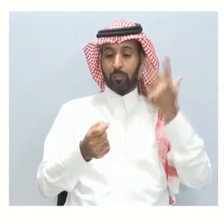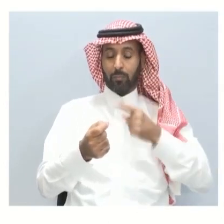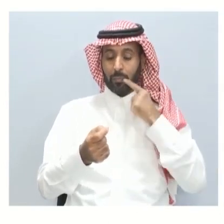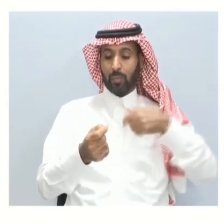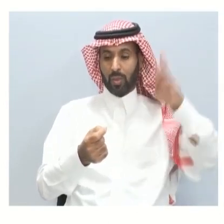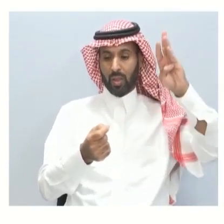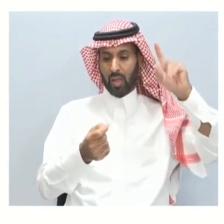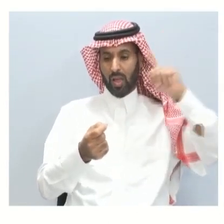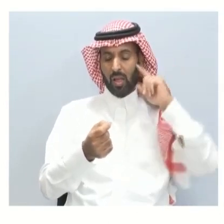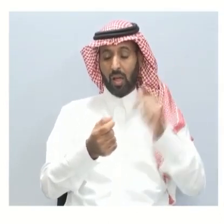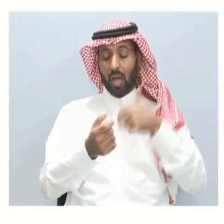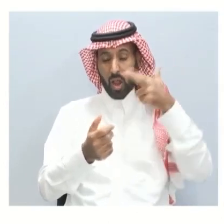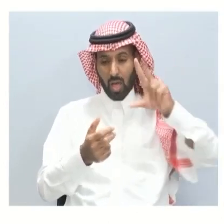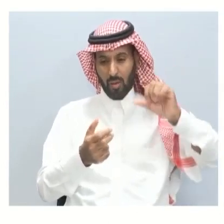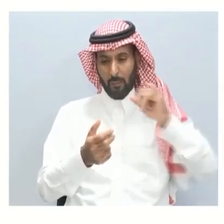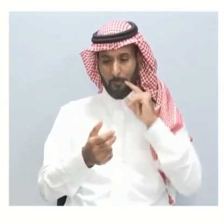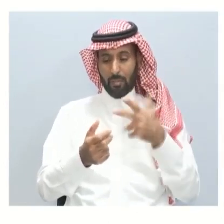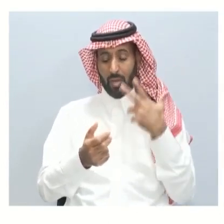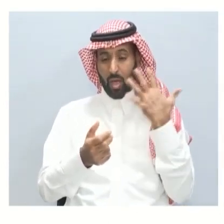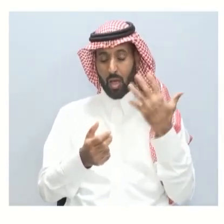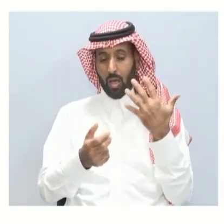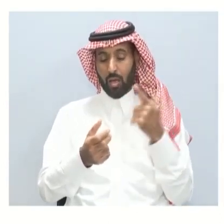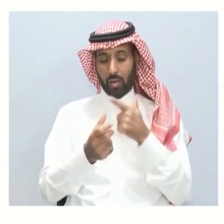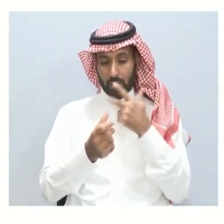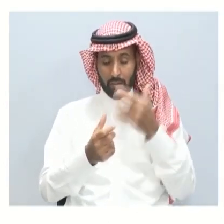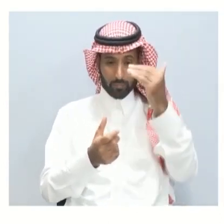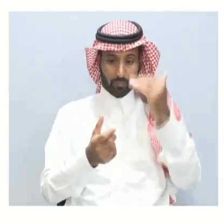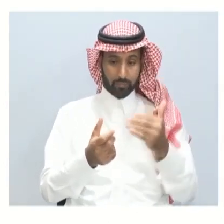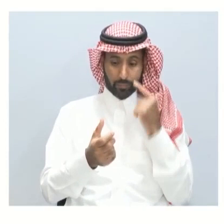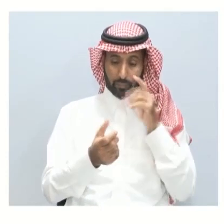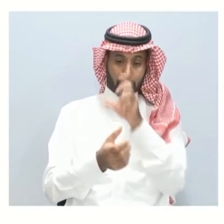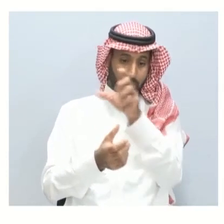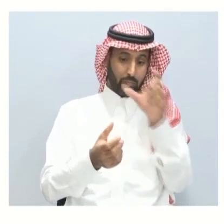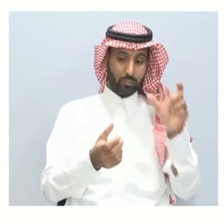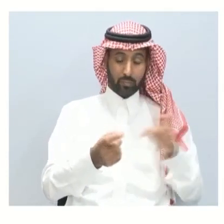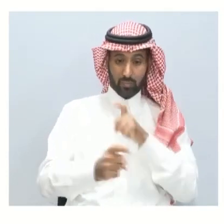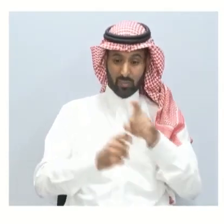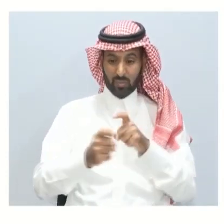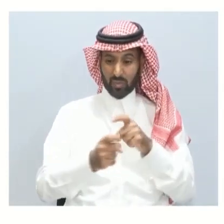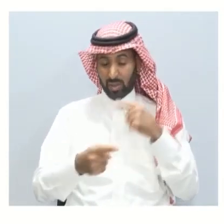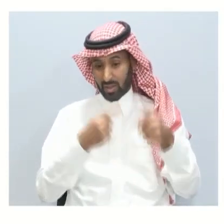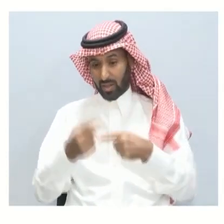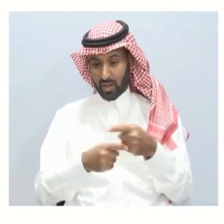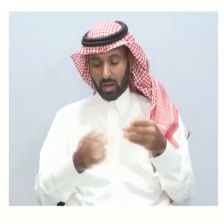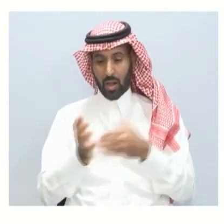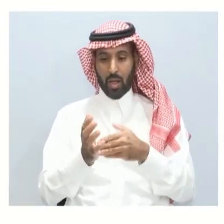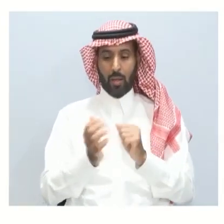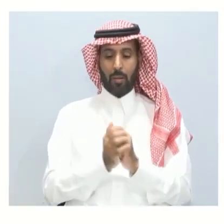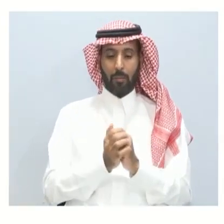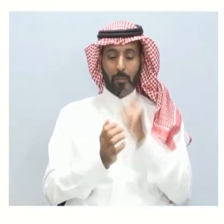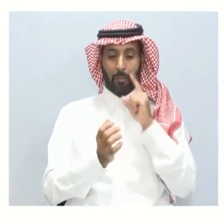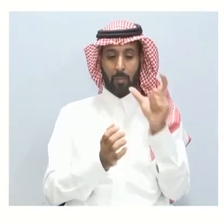واليو 53 58 لاحظ توزيعها الالكتروني والمدار الاخير لها